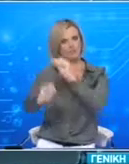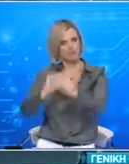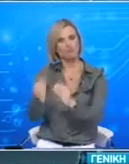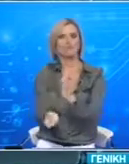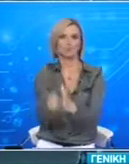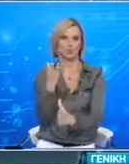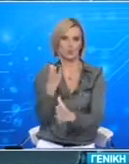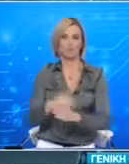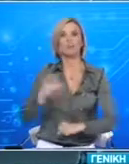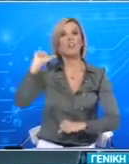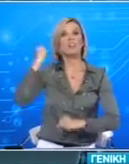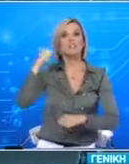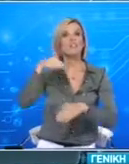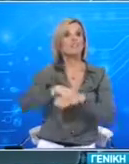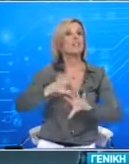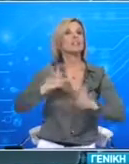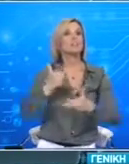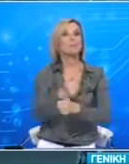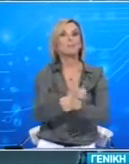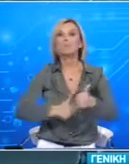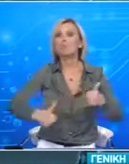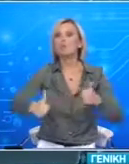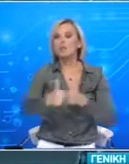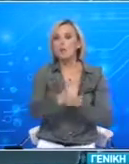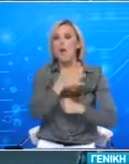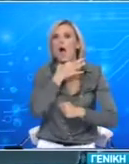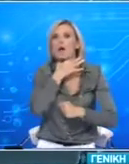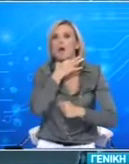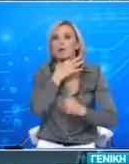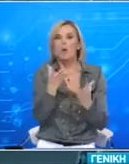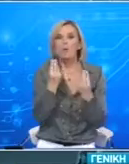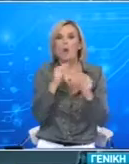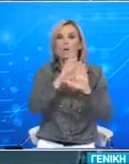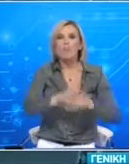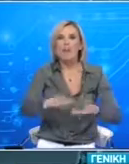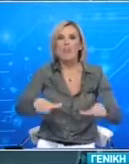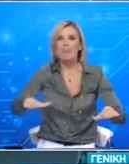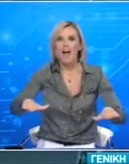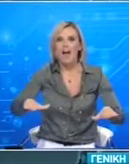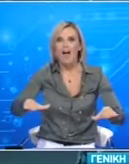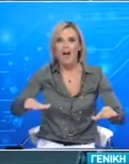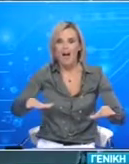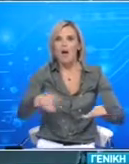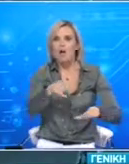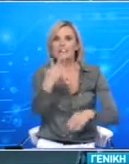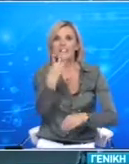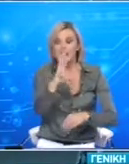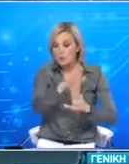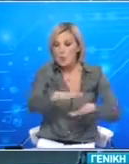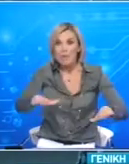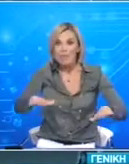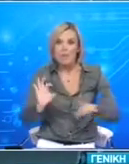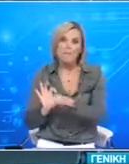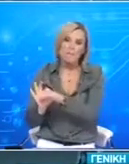Βασικές προτεραιότητες χτες το βράδυ αποτέλεσαν η μεταφορά των ασυνόδευτων ανηλίκων σε χώρο εκτός δομής και η